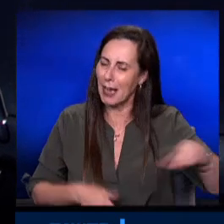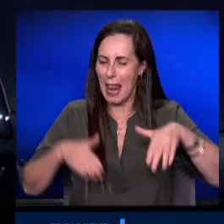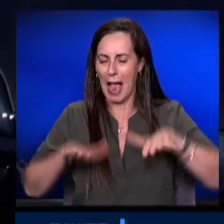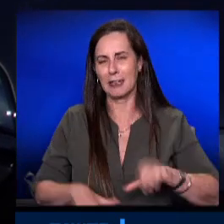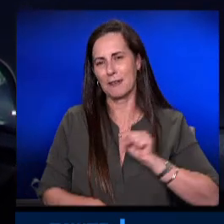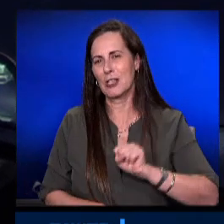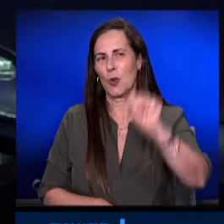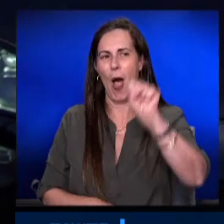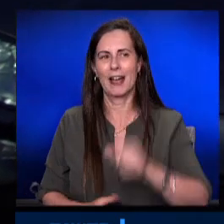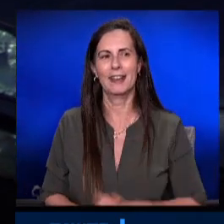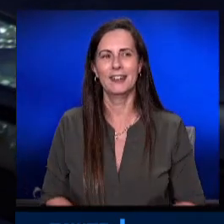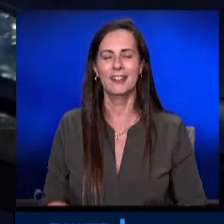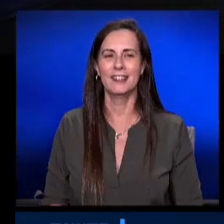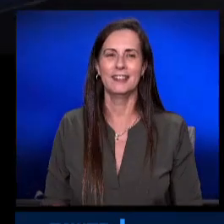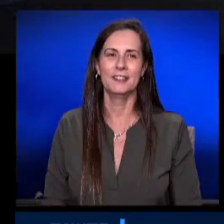ולנסוע.